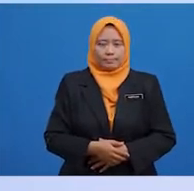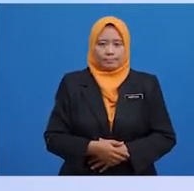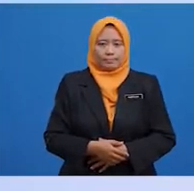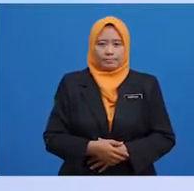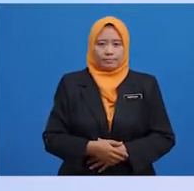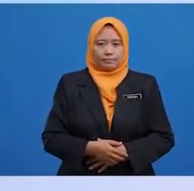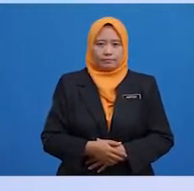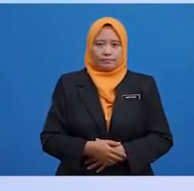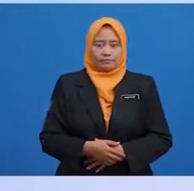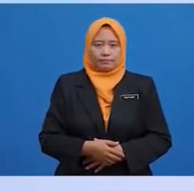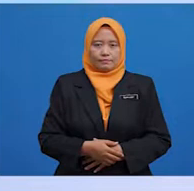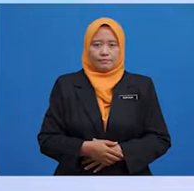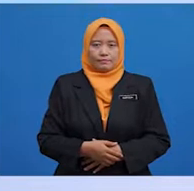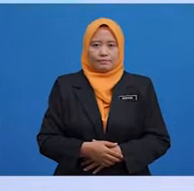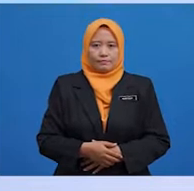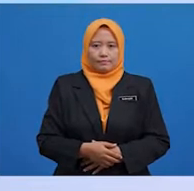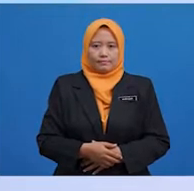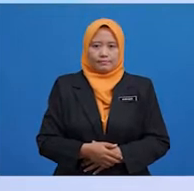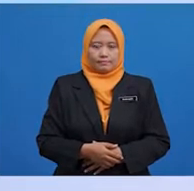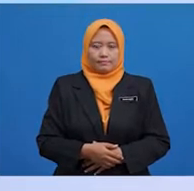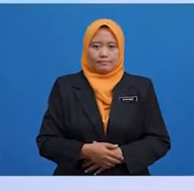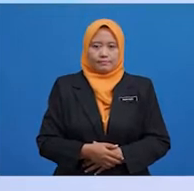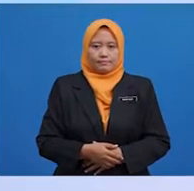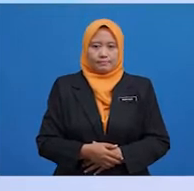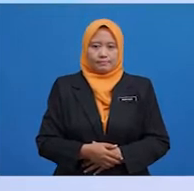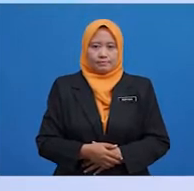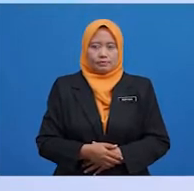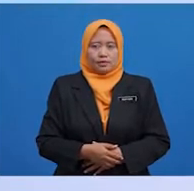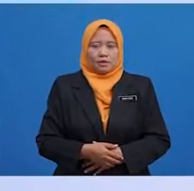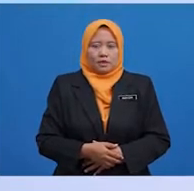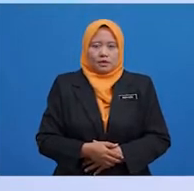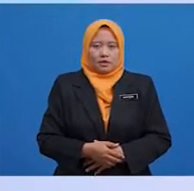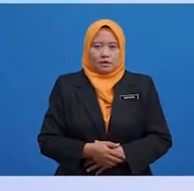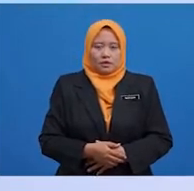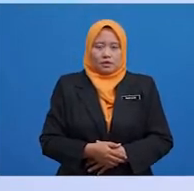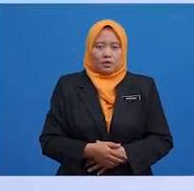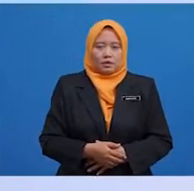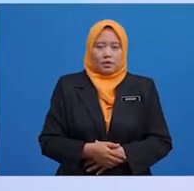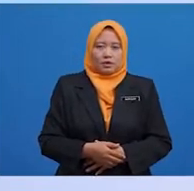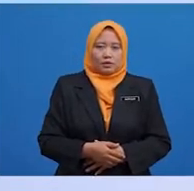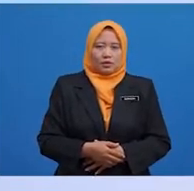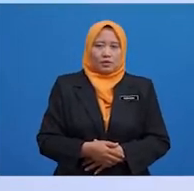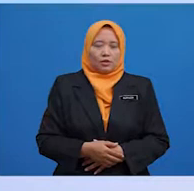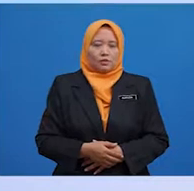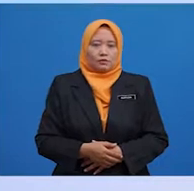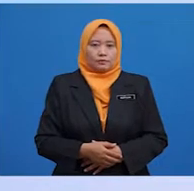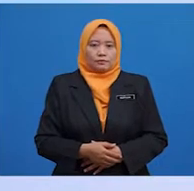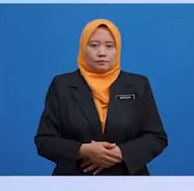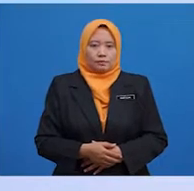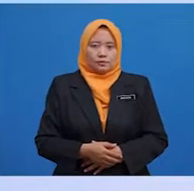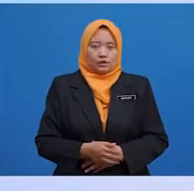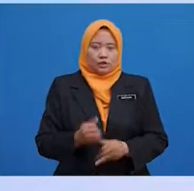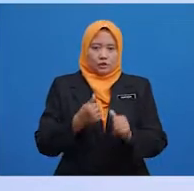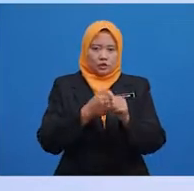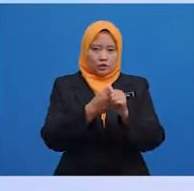dari jantung dalam masa satu minit. Ianya dipengaruhi oleh jumlah denyutan